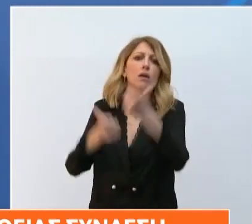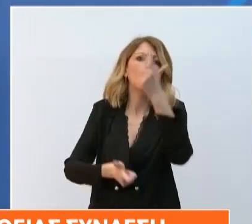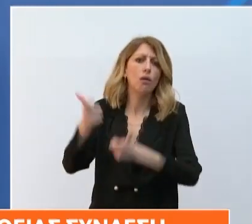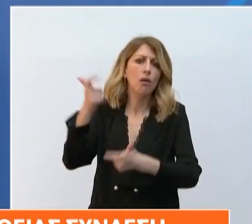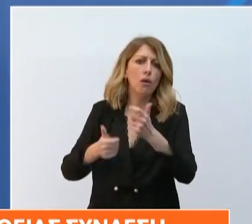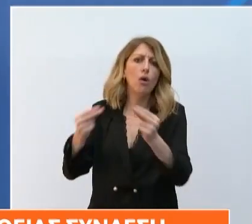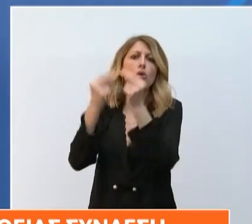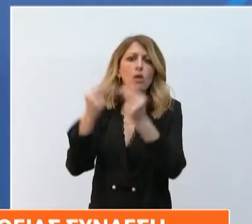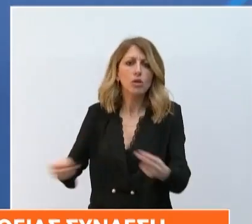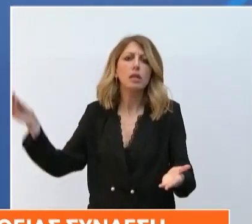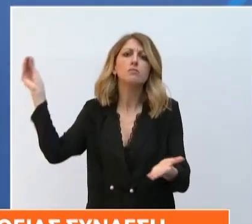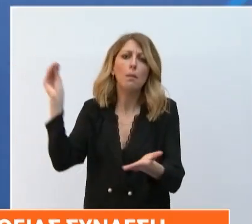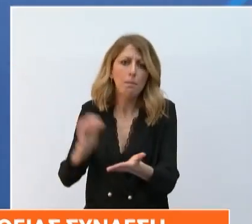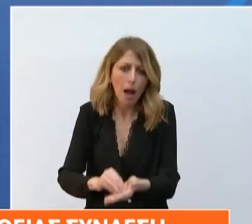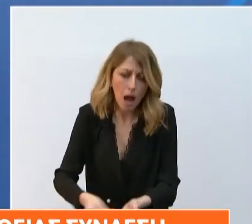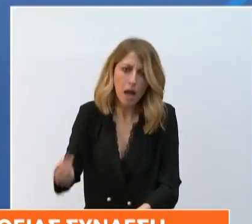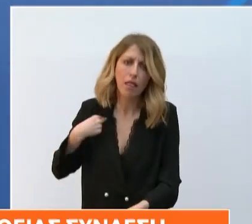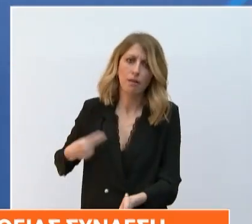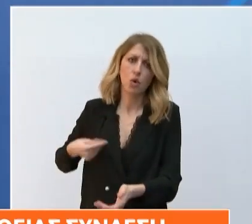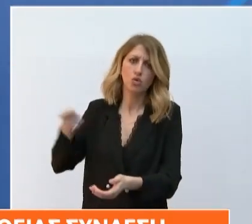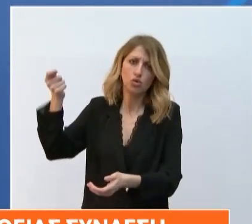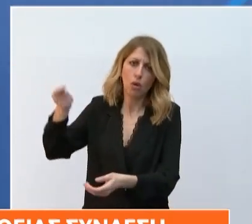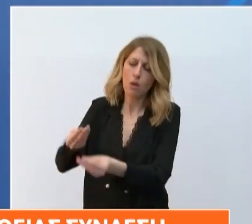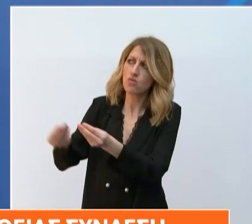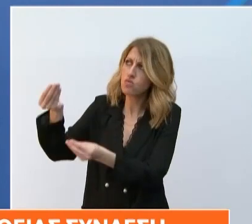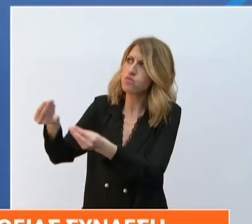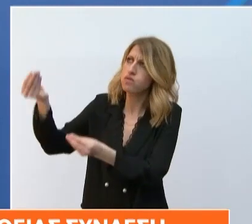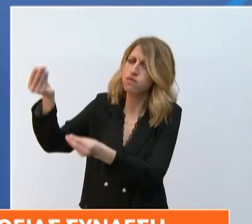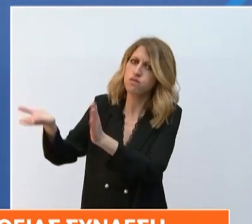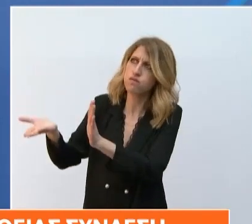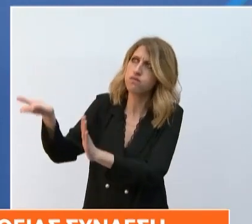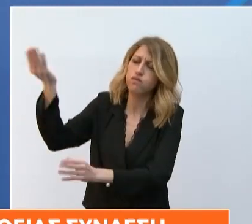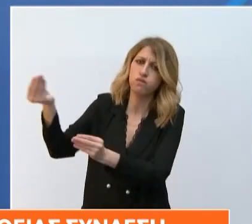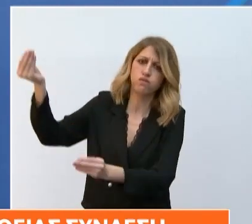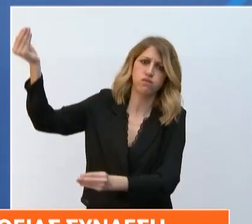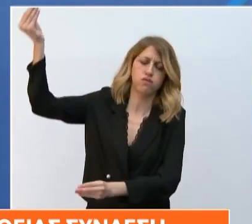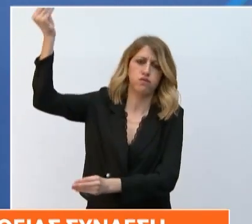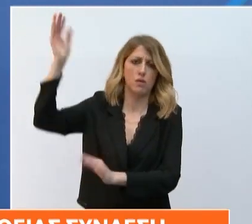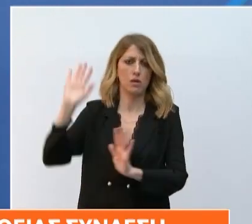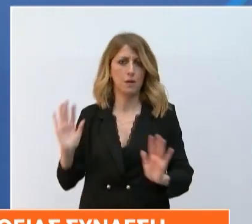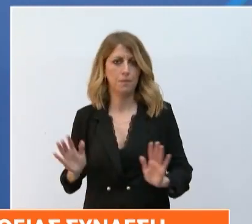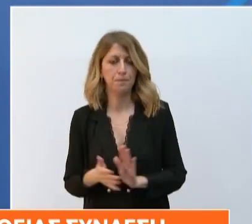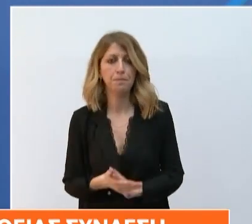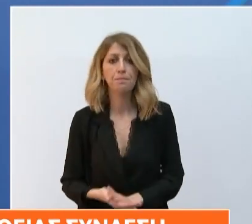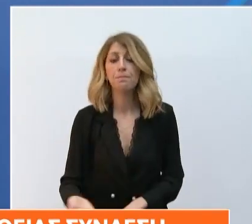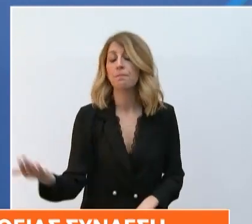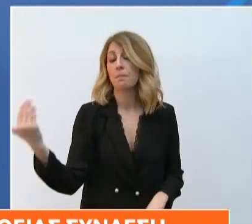και ενδεχομένως να είχαν και άλλες επιπτώσεις πολύ πιο δραματικές. Με ρωτήσατε για το